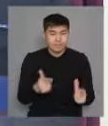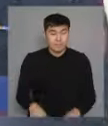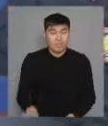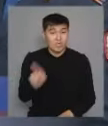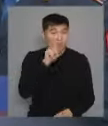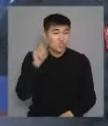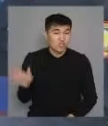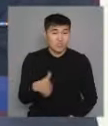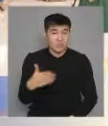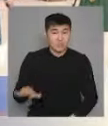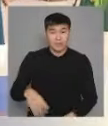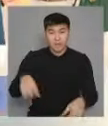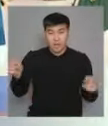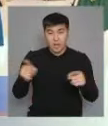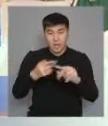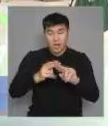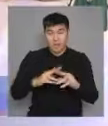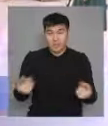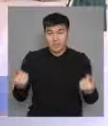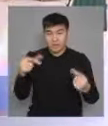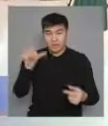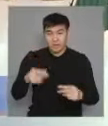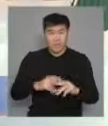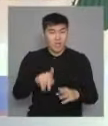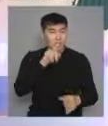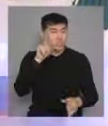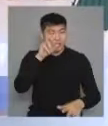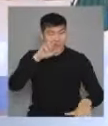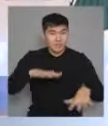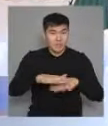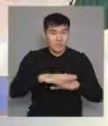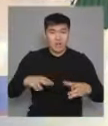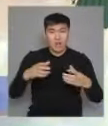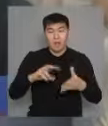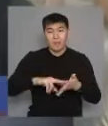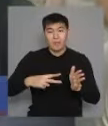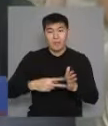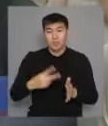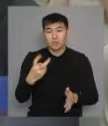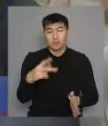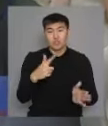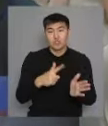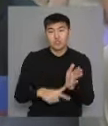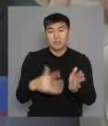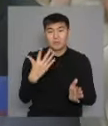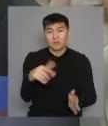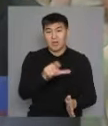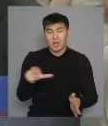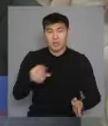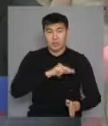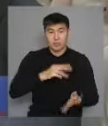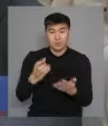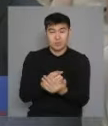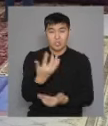Жастар арасындағы ең танымал еңбек бағдарламасы «Жасыл ел». Биылғы жылы ауданда бағдарламамен 275 жас қамтылып, оның